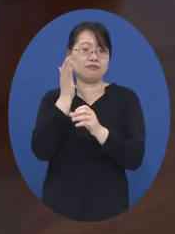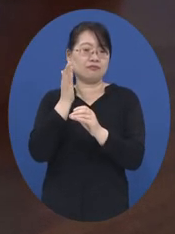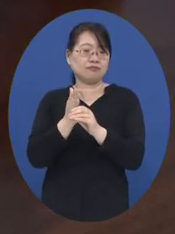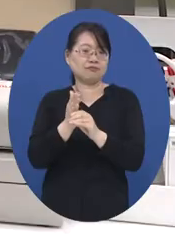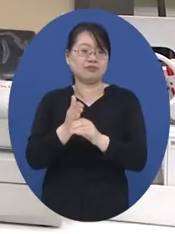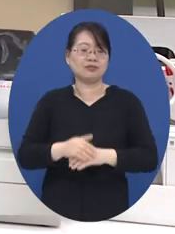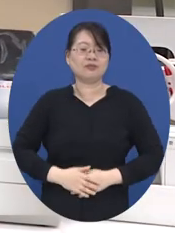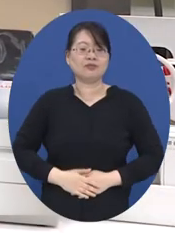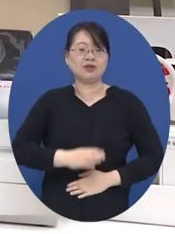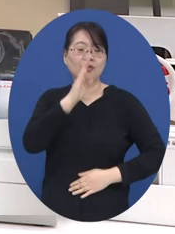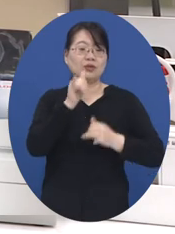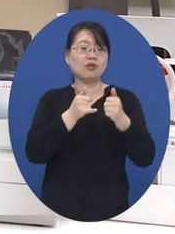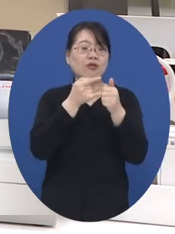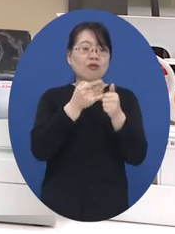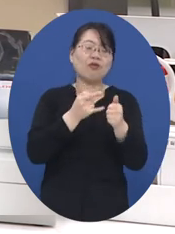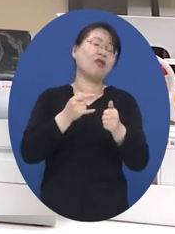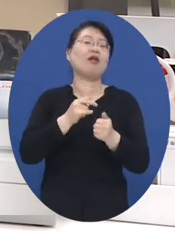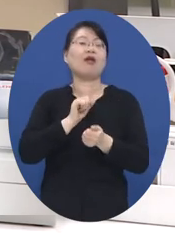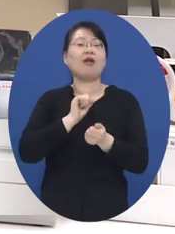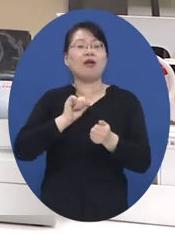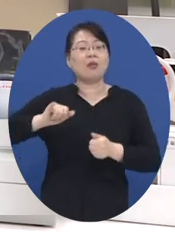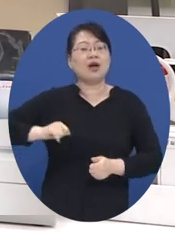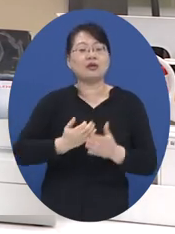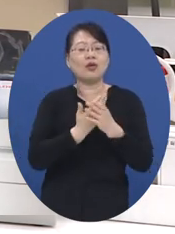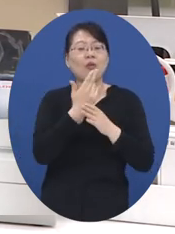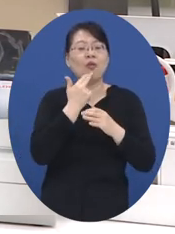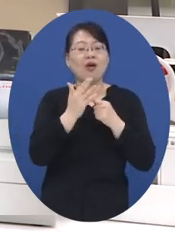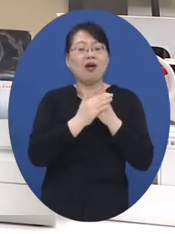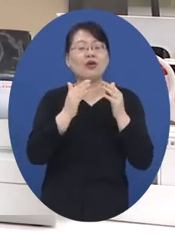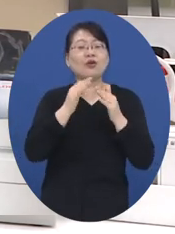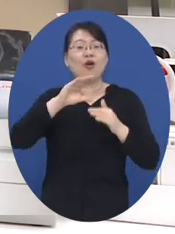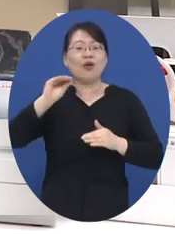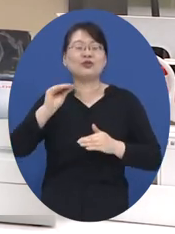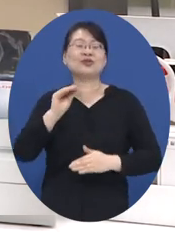있습니다. 환자분들한테 이제 바이러스가 안 나와서 집에